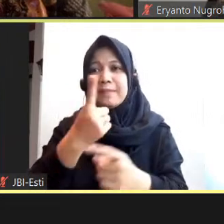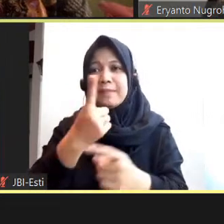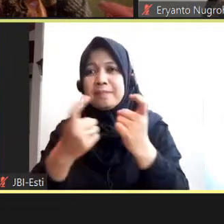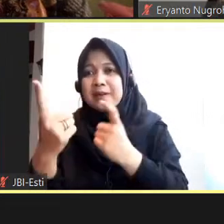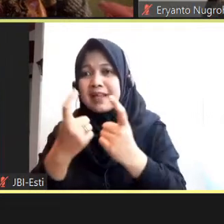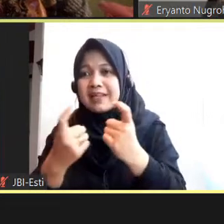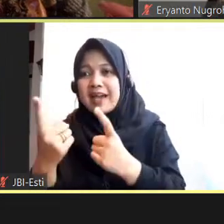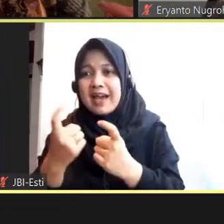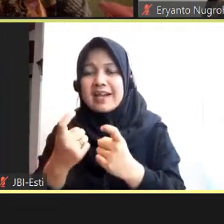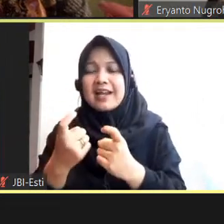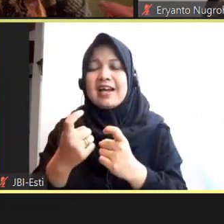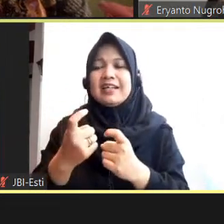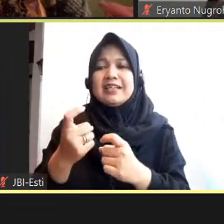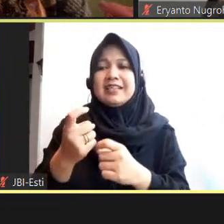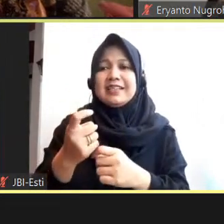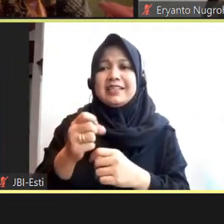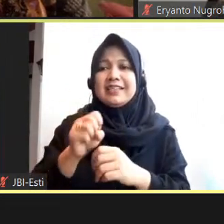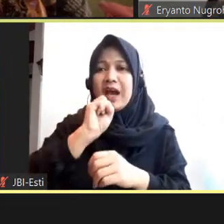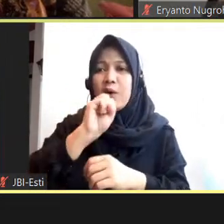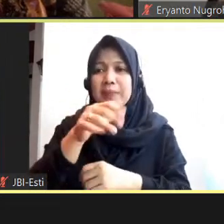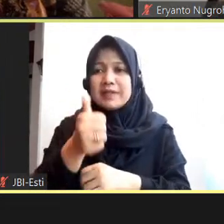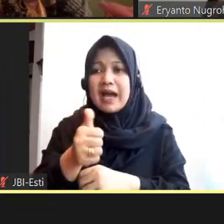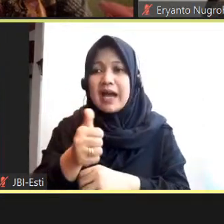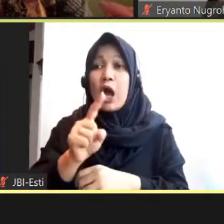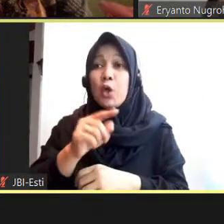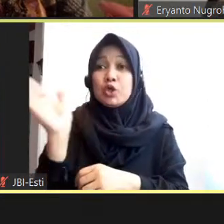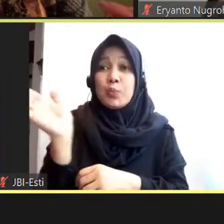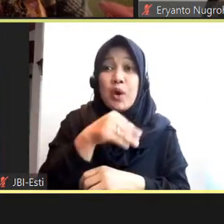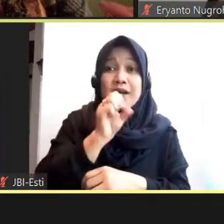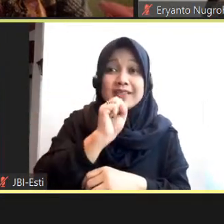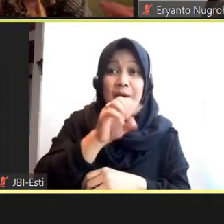tidak bisa semuanya, kita akan coba jawab beberapa pertanyaan.